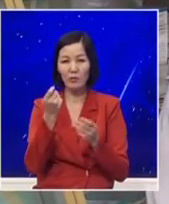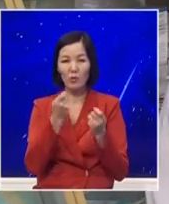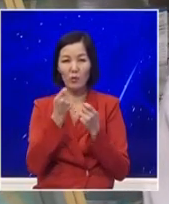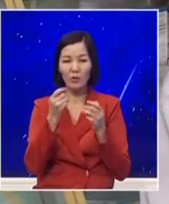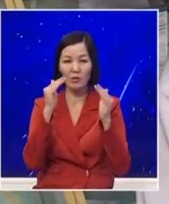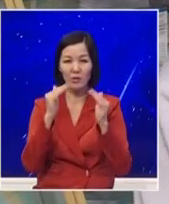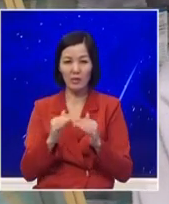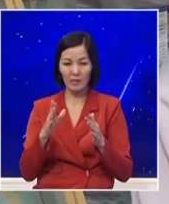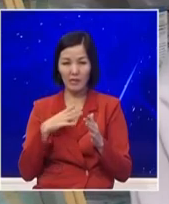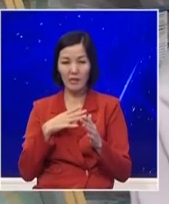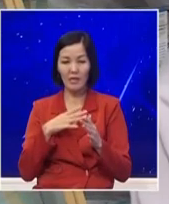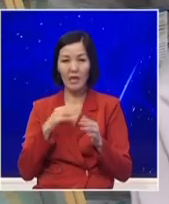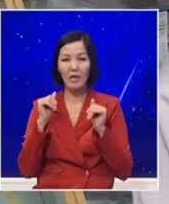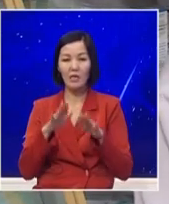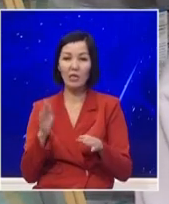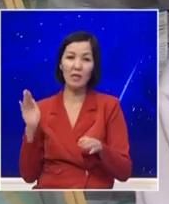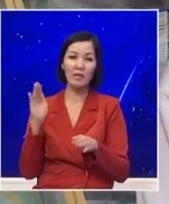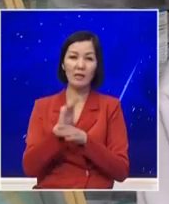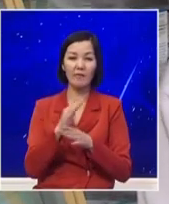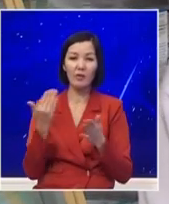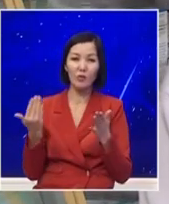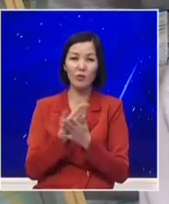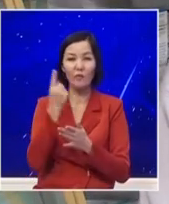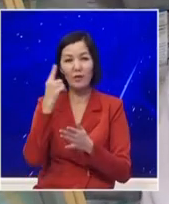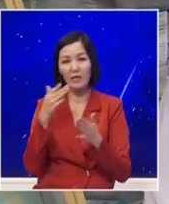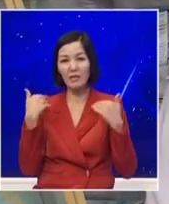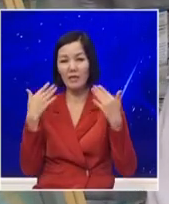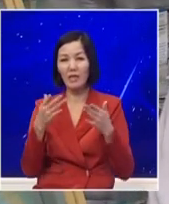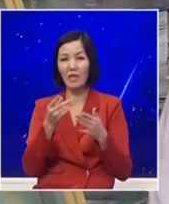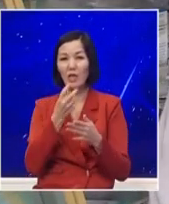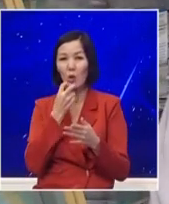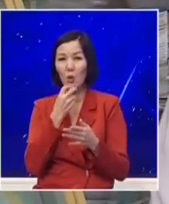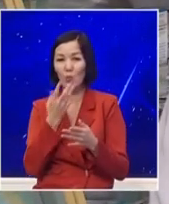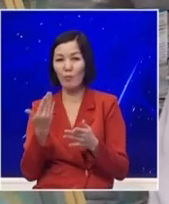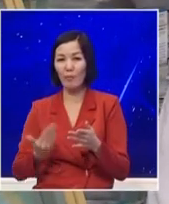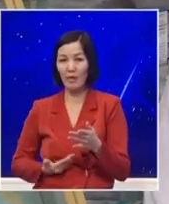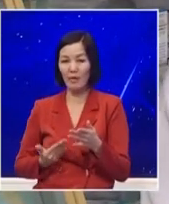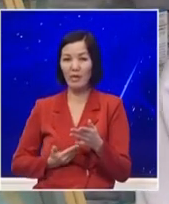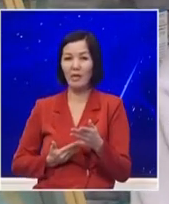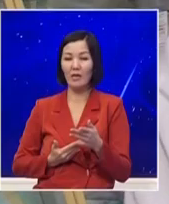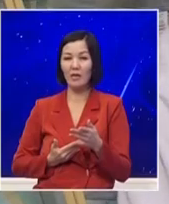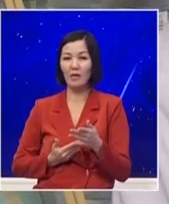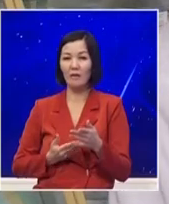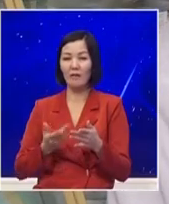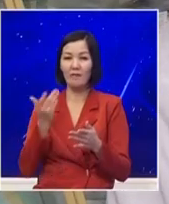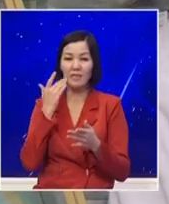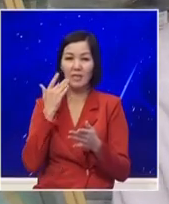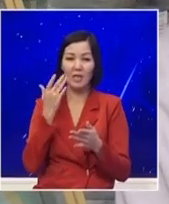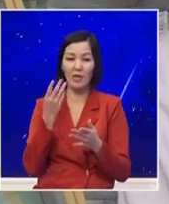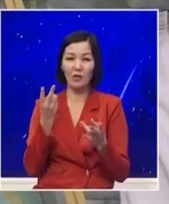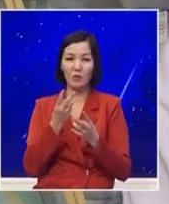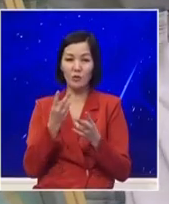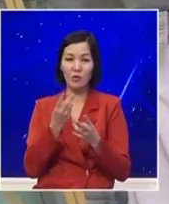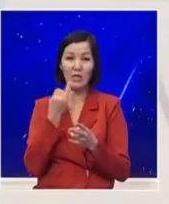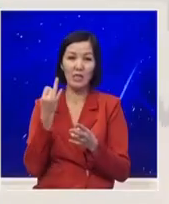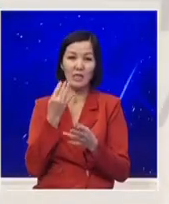низкая, поэтому решила добавить что-то новое. Это юмор, конечно же, он всегда ценится. Поэтому было